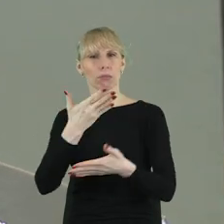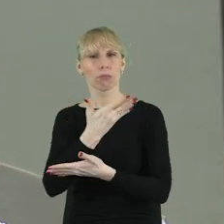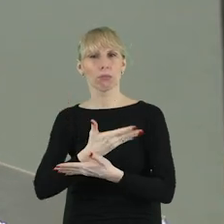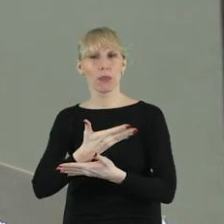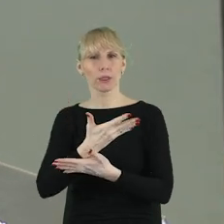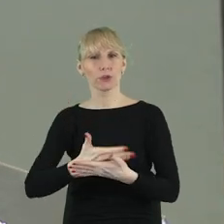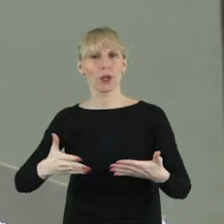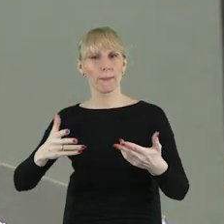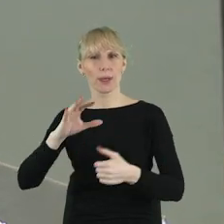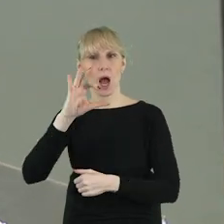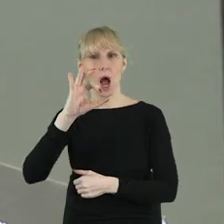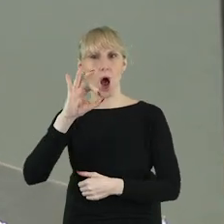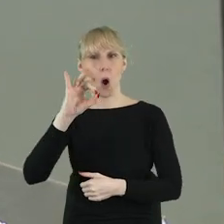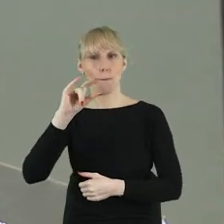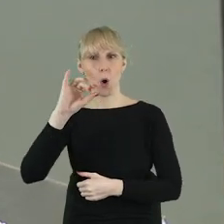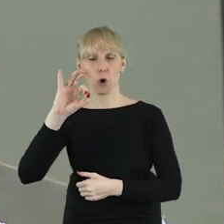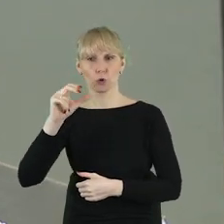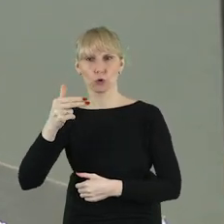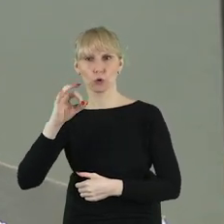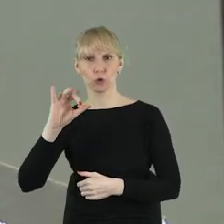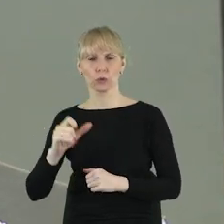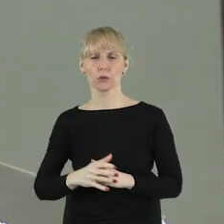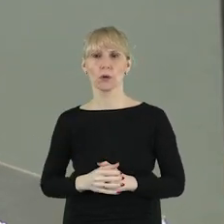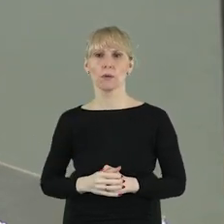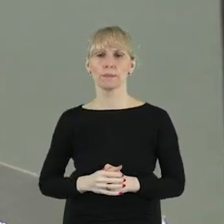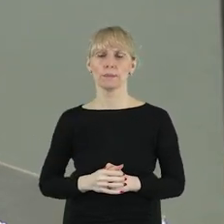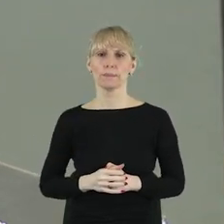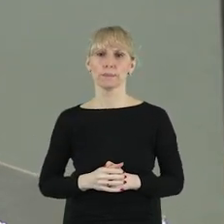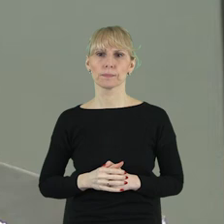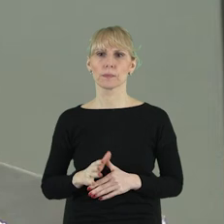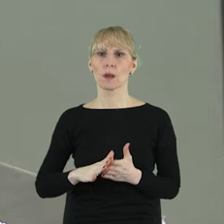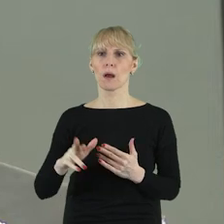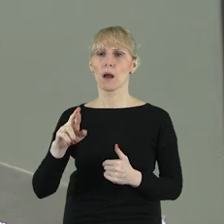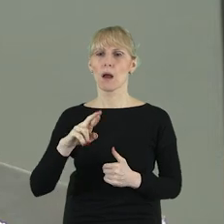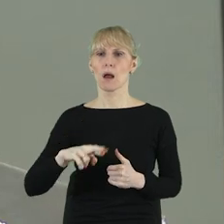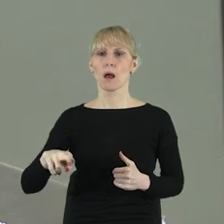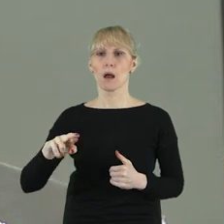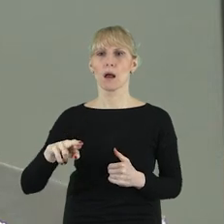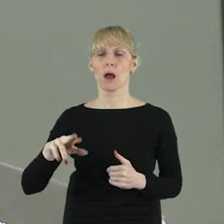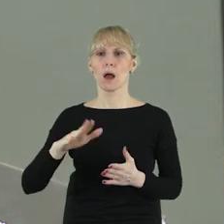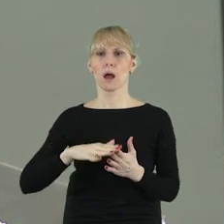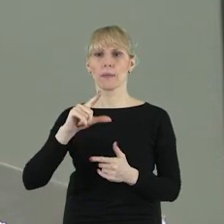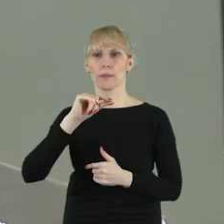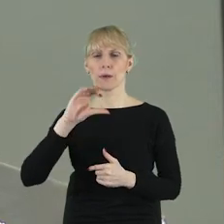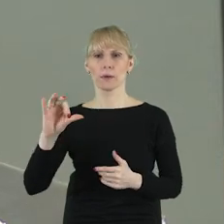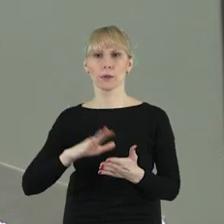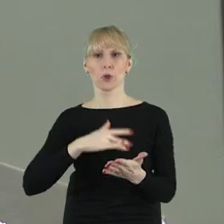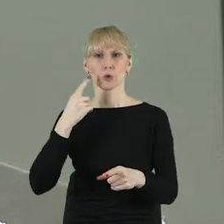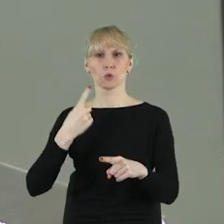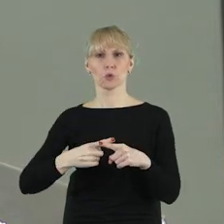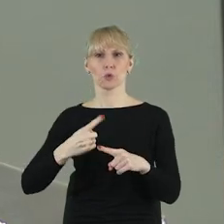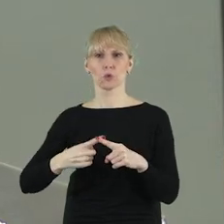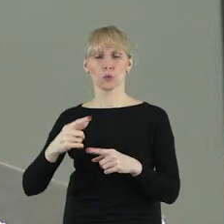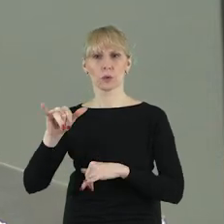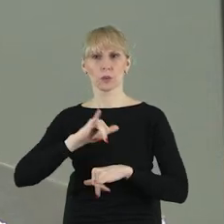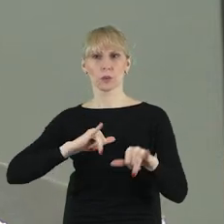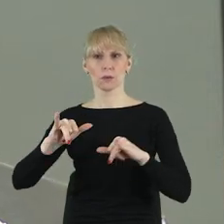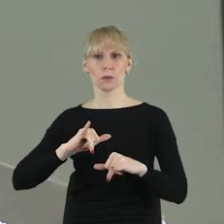Sopoczna prezeską jest pani Jolanta Łuczka-Nita, lokalna radna PiS, członkiem